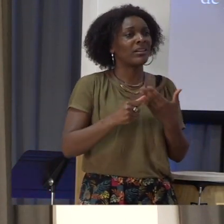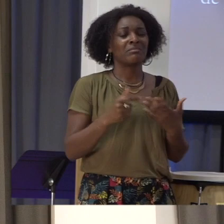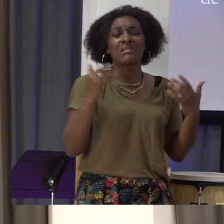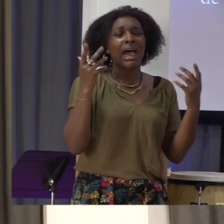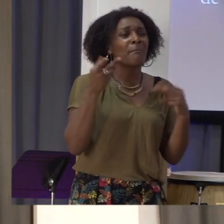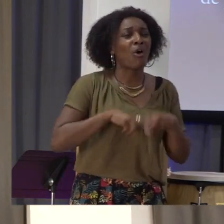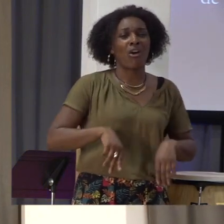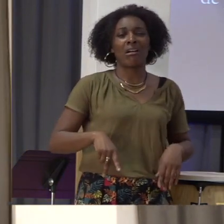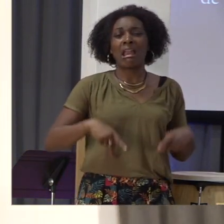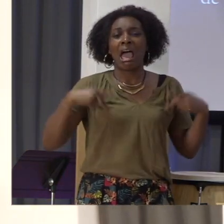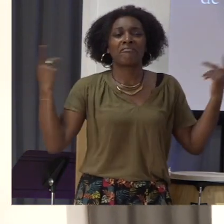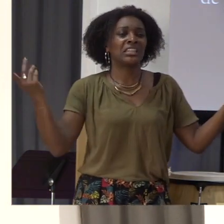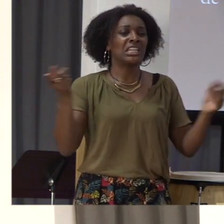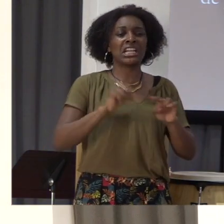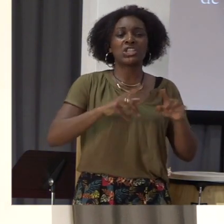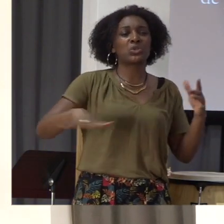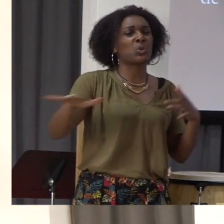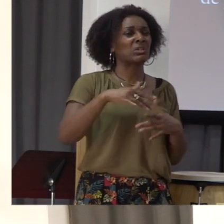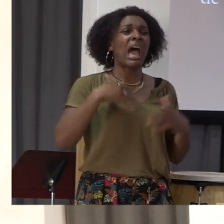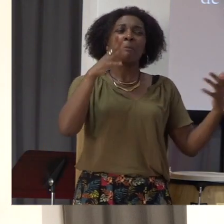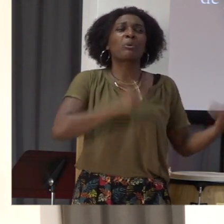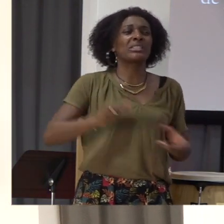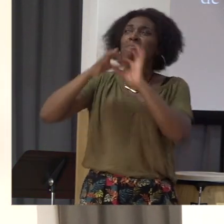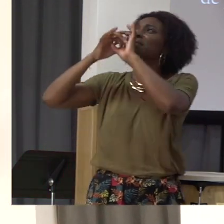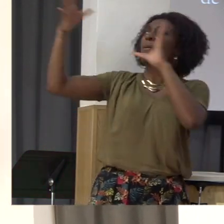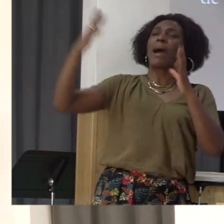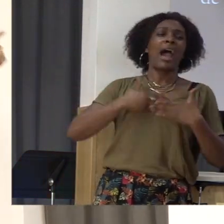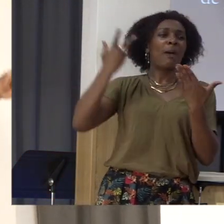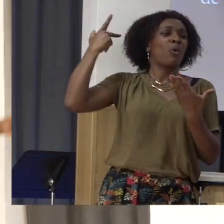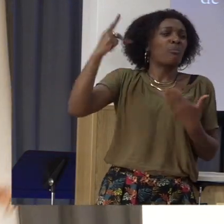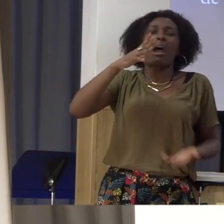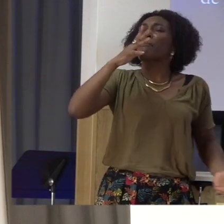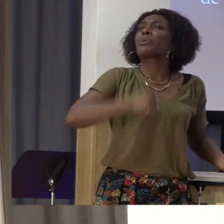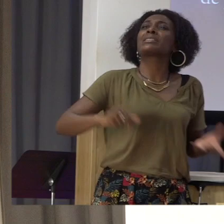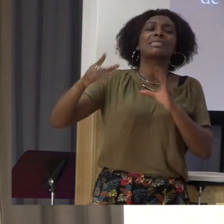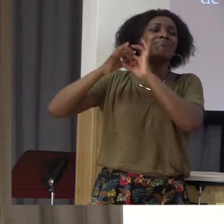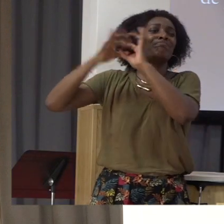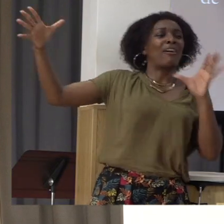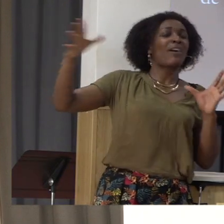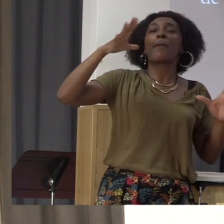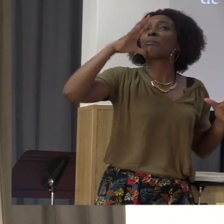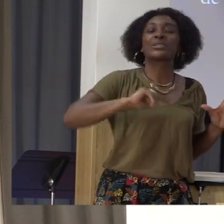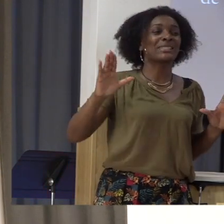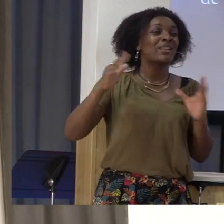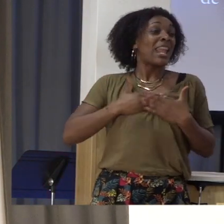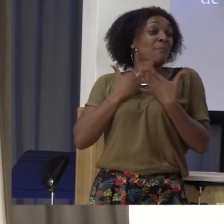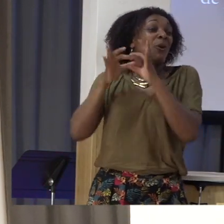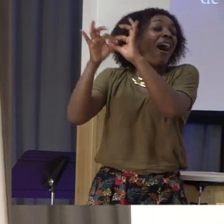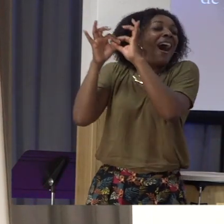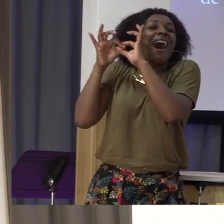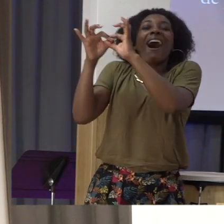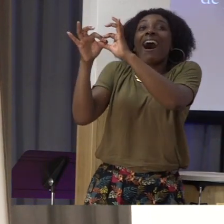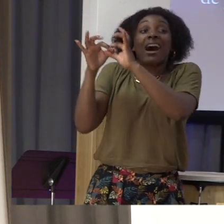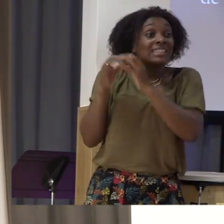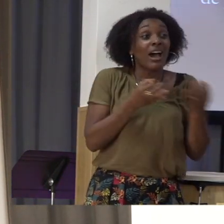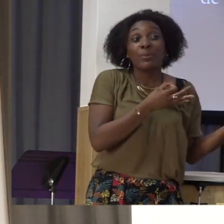alors rien ne pourra nous séparer de l'amour de Dieu. L'amour de Dieu, c'est cette constance